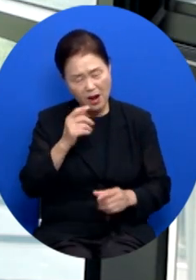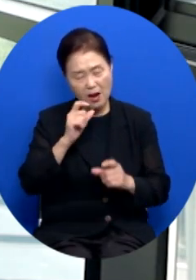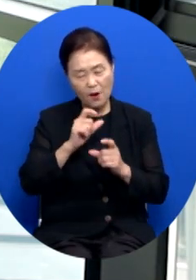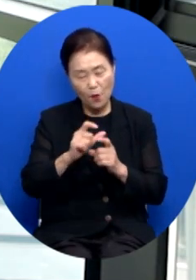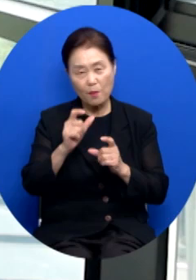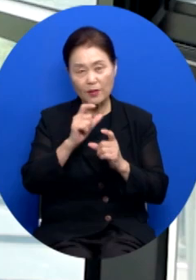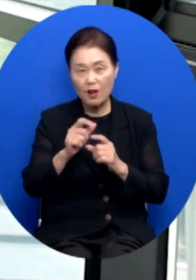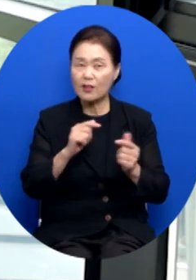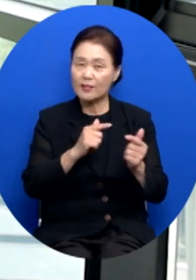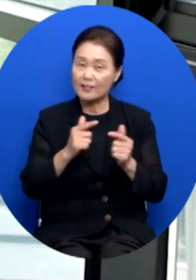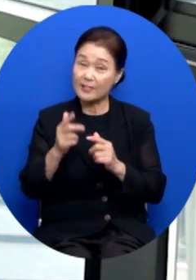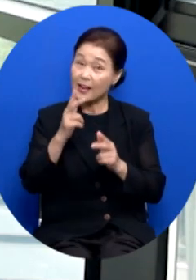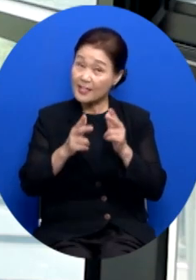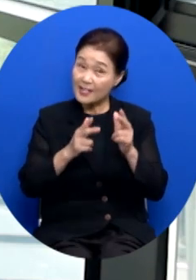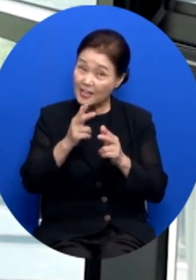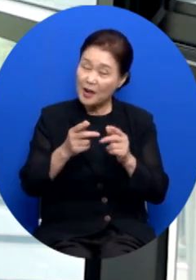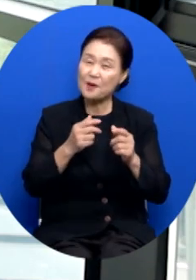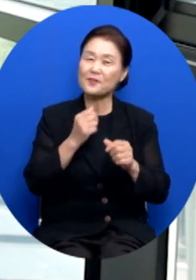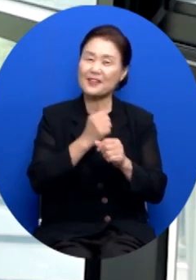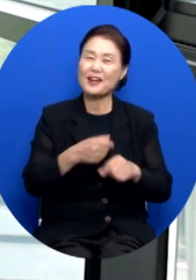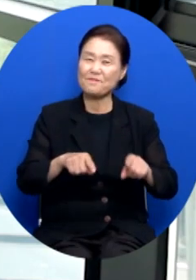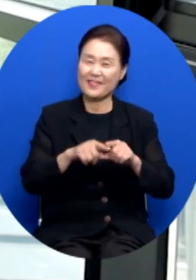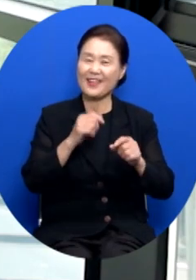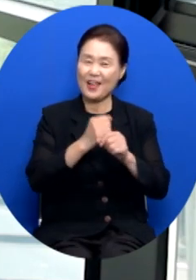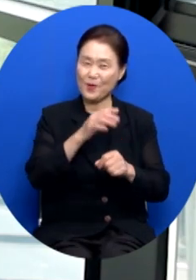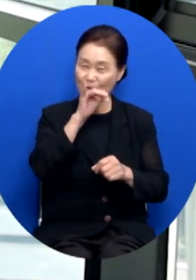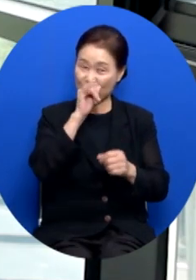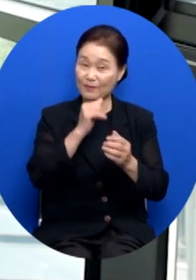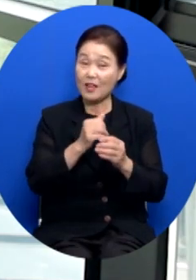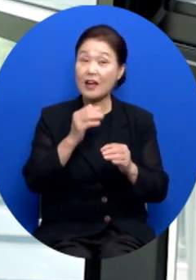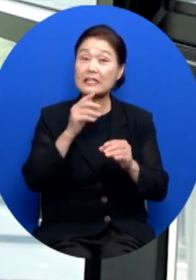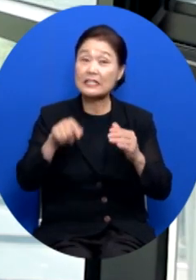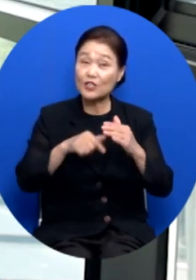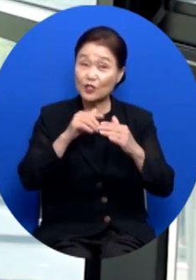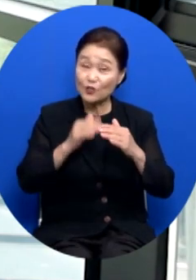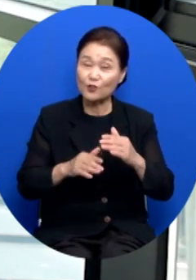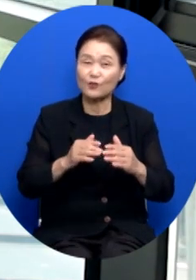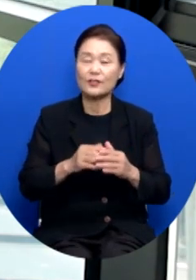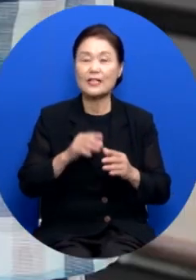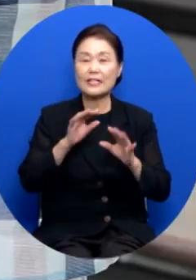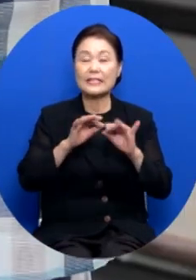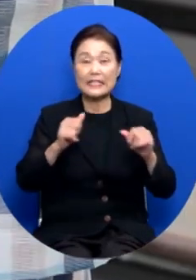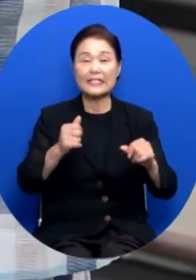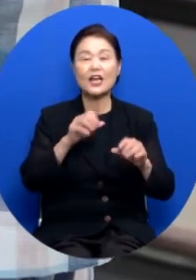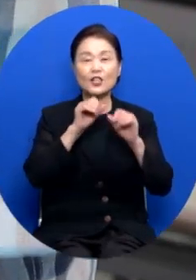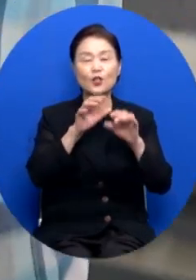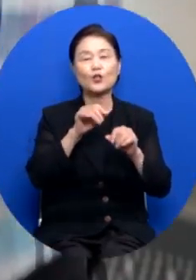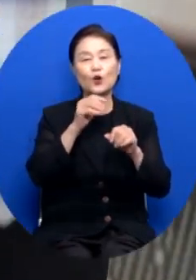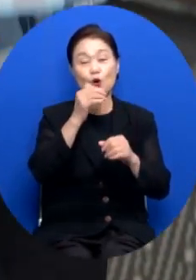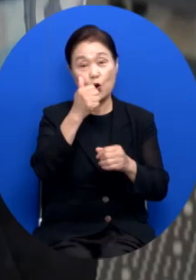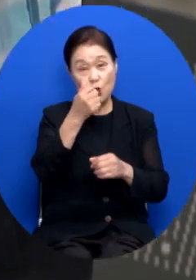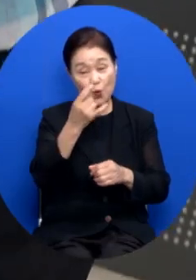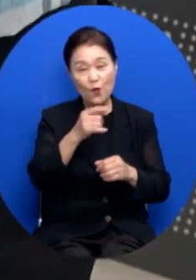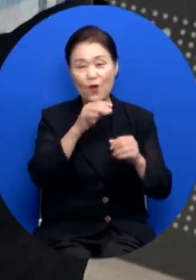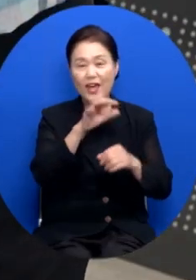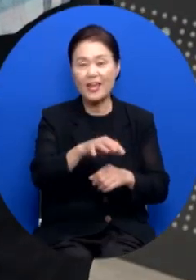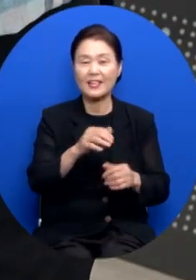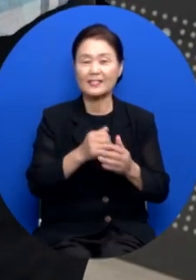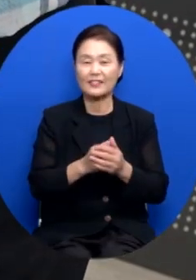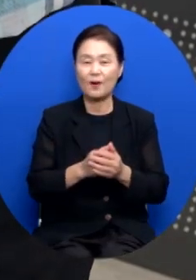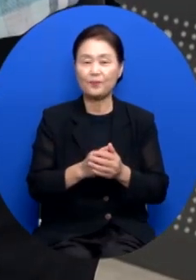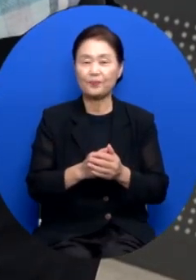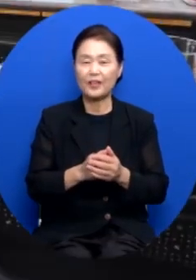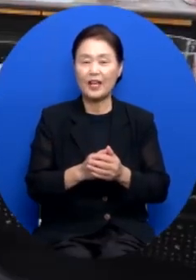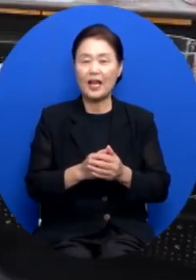고민하면서 여러 가지 사업들을 지금 하고 있는데 그중에 또 이 땅 선교에서 이렇게 떡 만들기